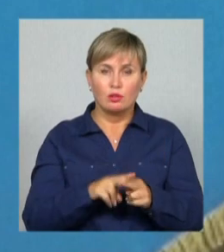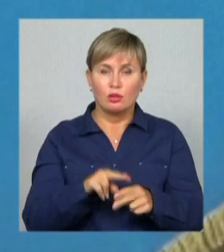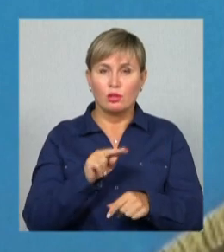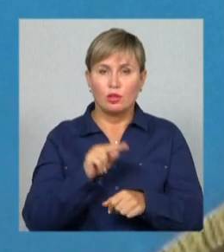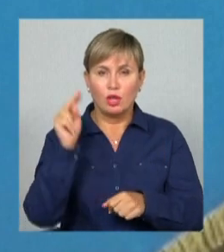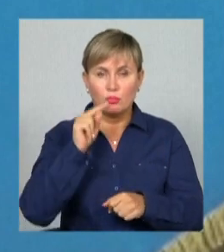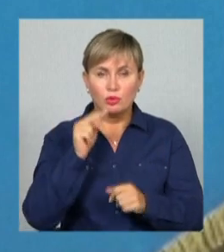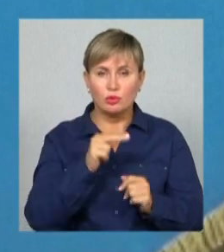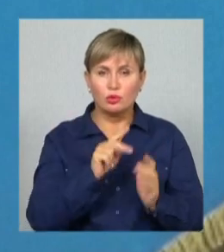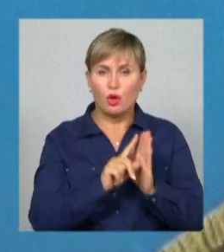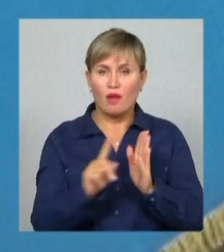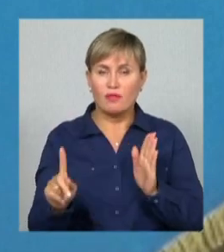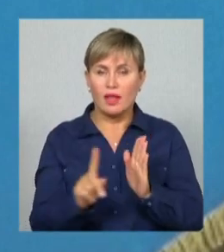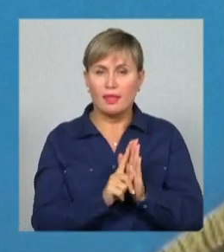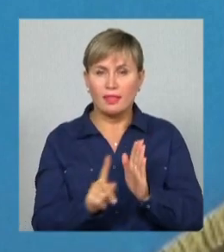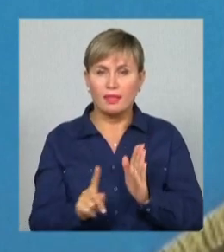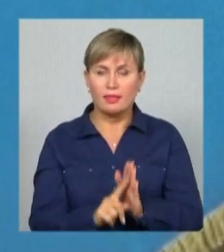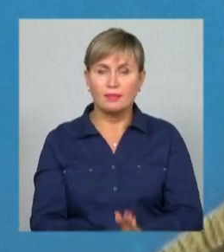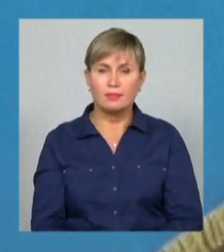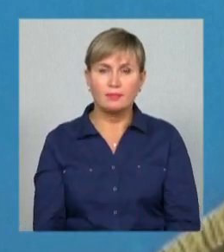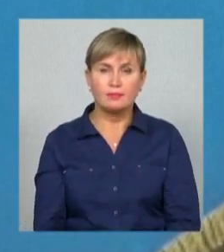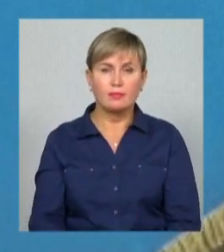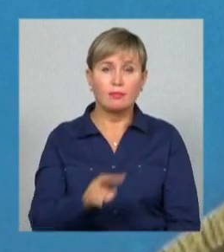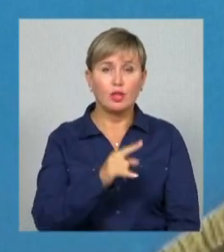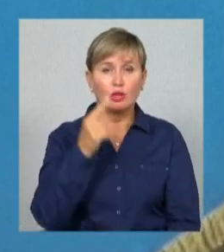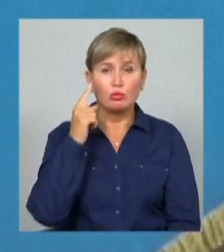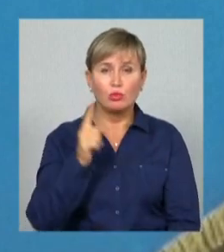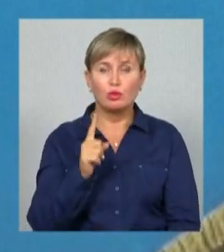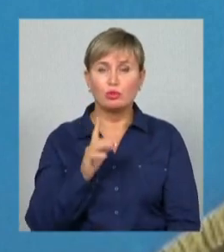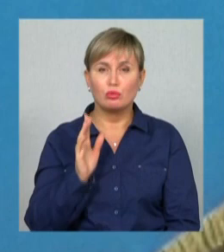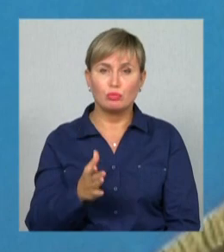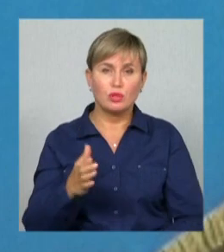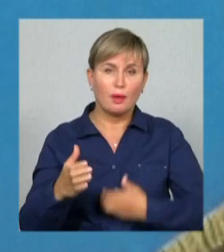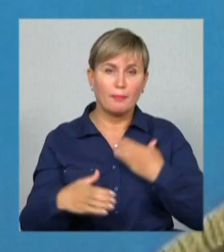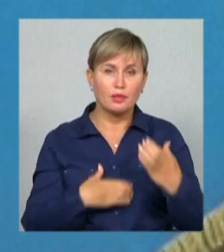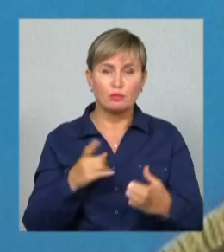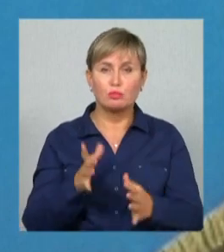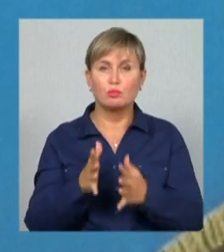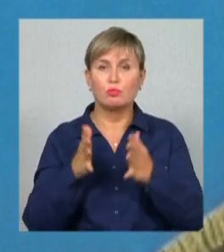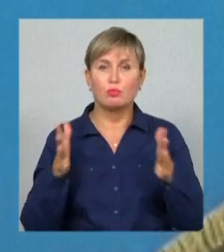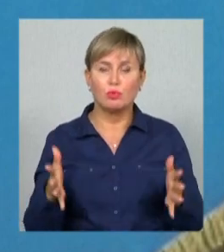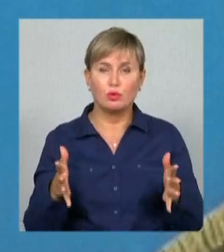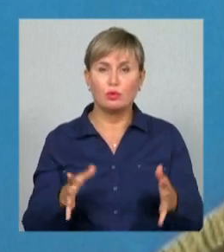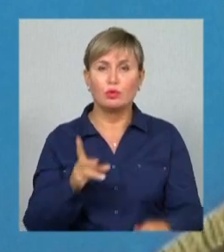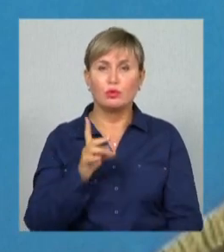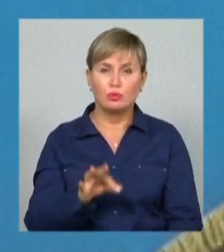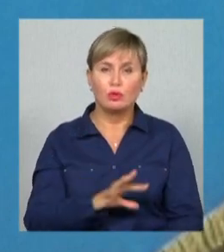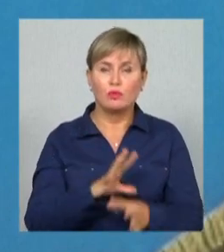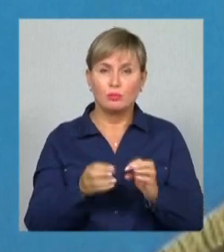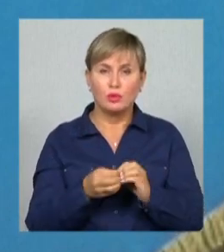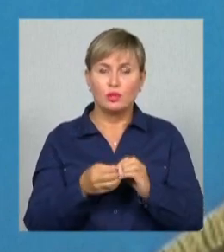обучаются офлайн, то есть посещают школы. Мы думали, что будет, опасались, что будет больше, но в принципе